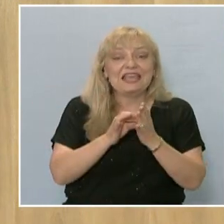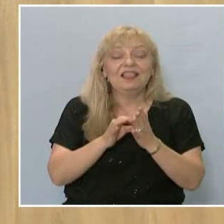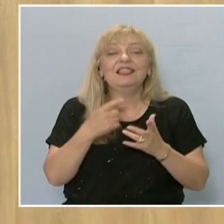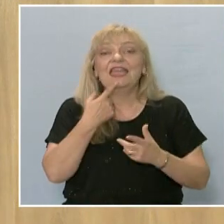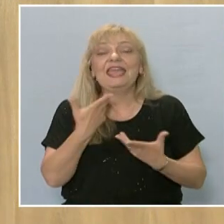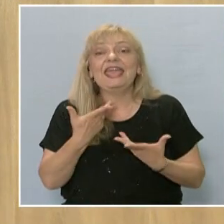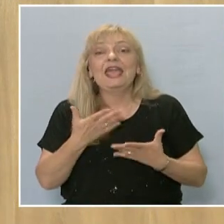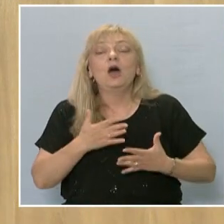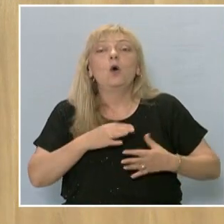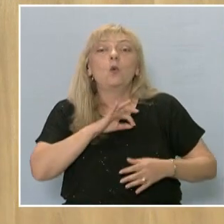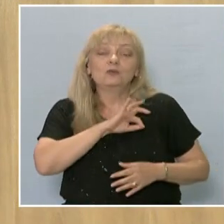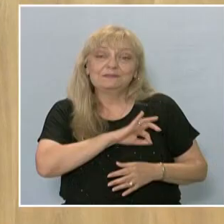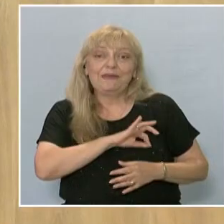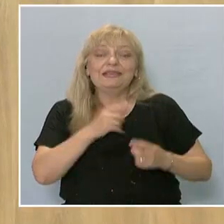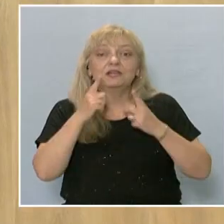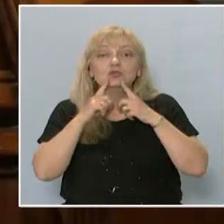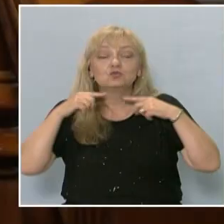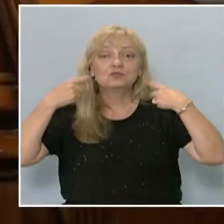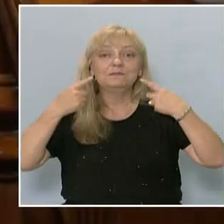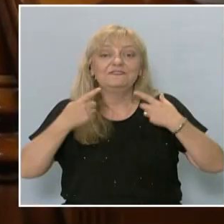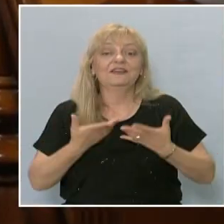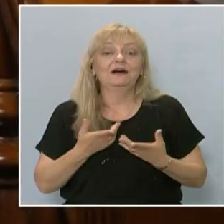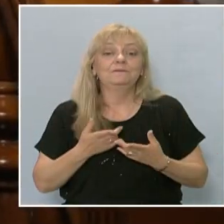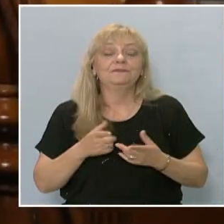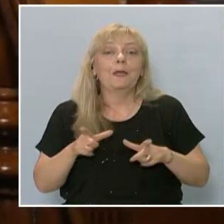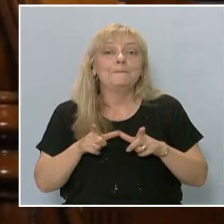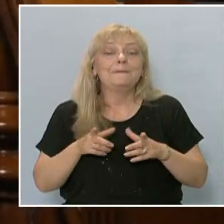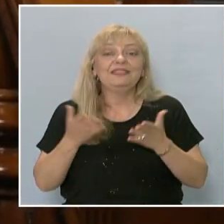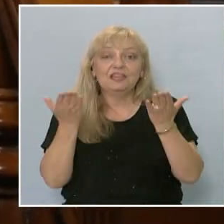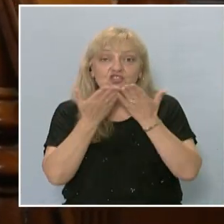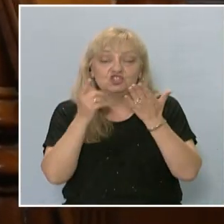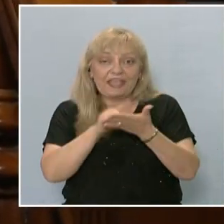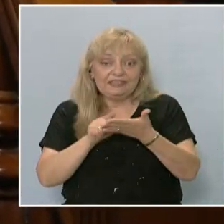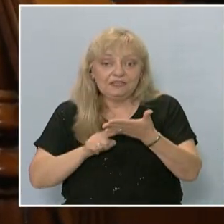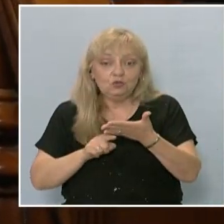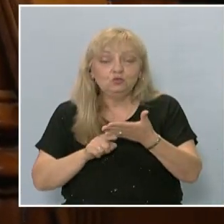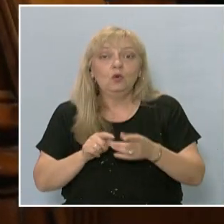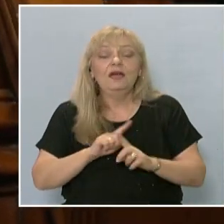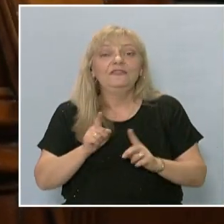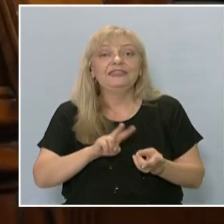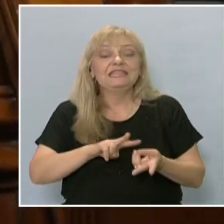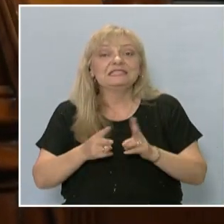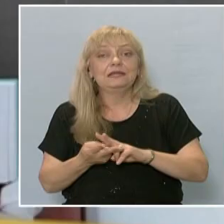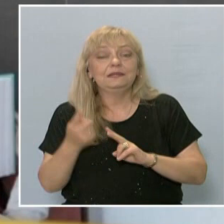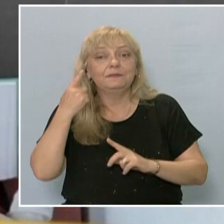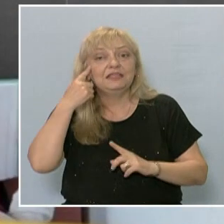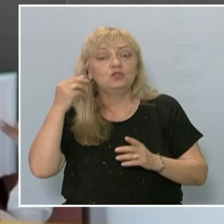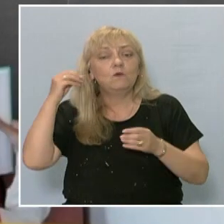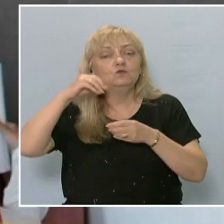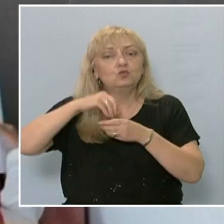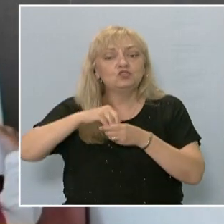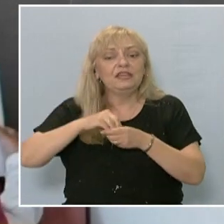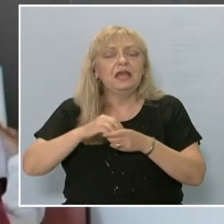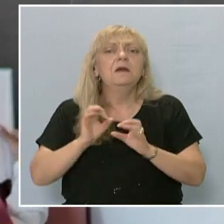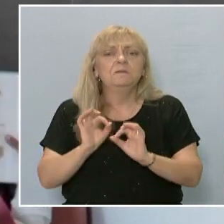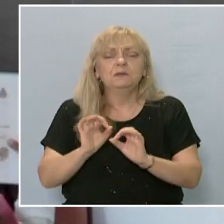не просто да имаме успех ами да ни е приятно в процеса мета четенето както и сугестопедията не заменят едно внушение например че си